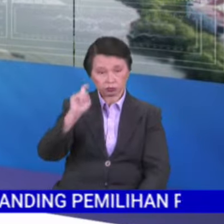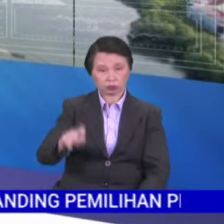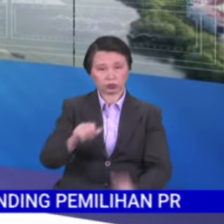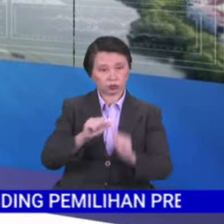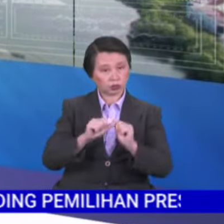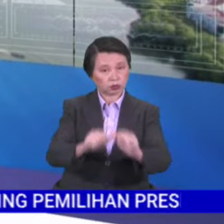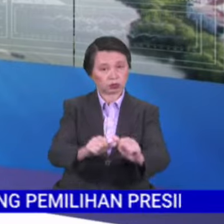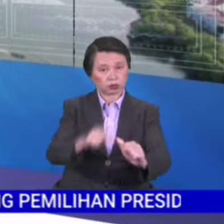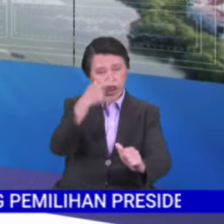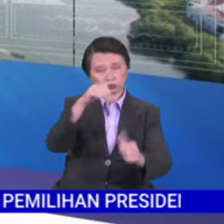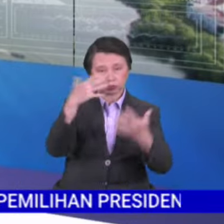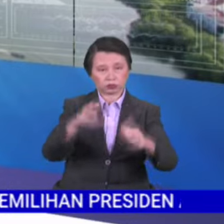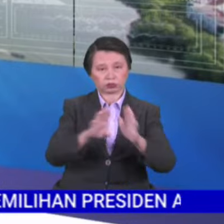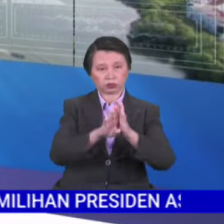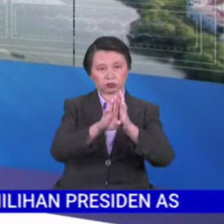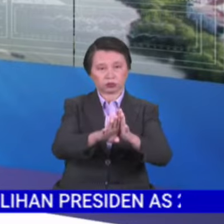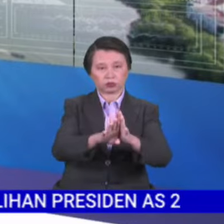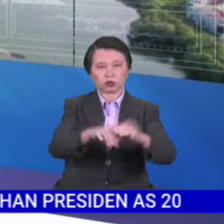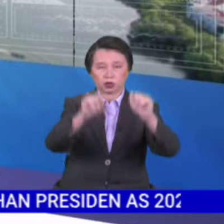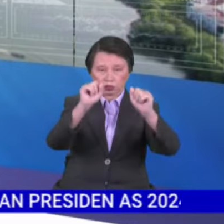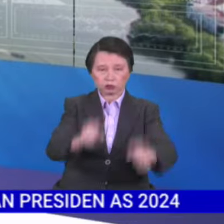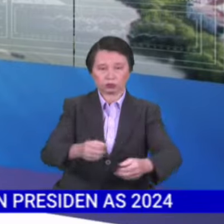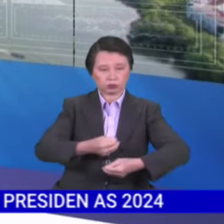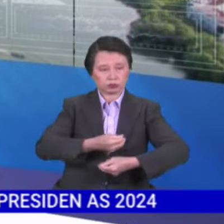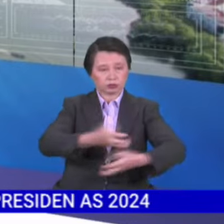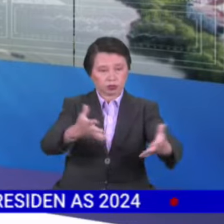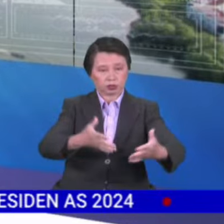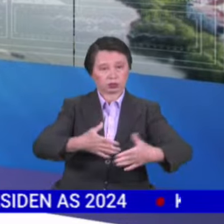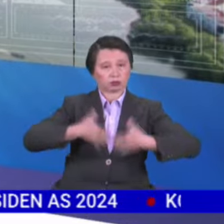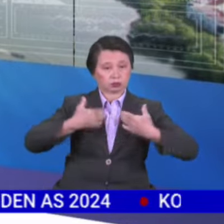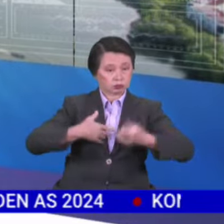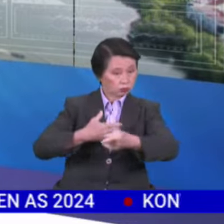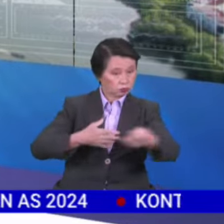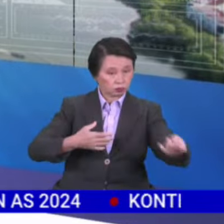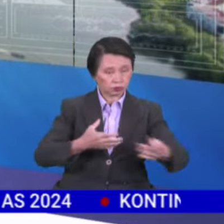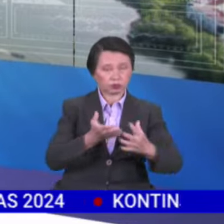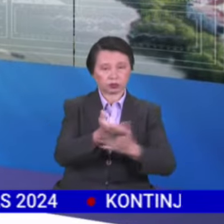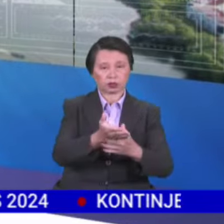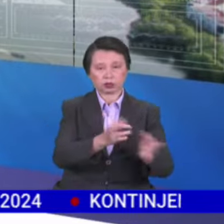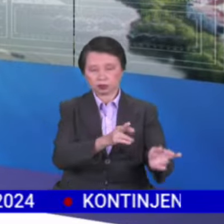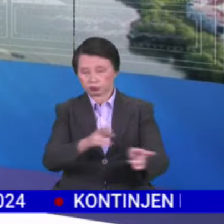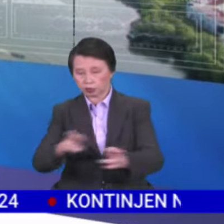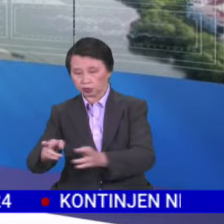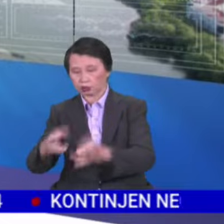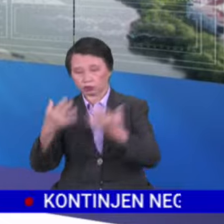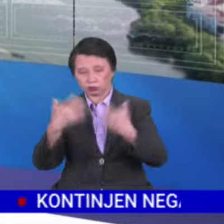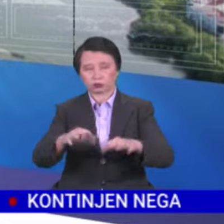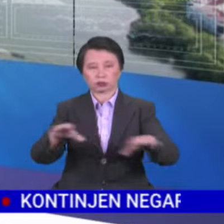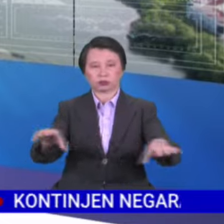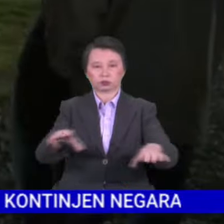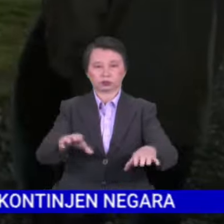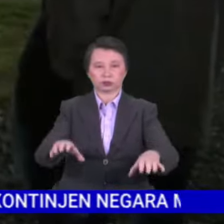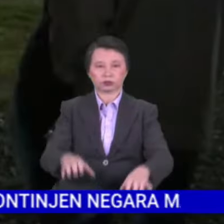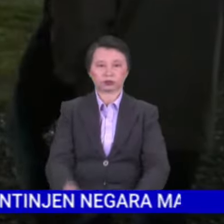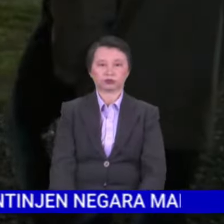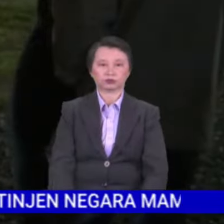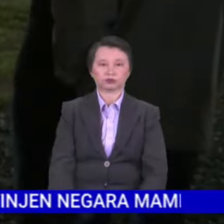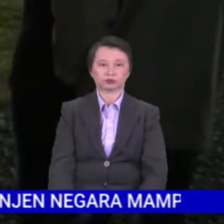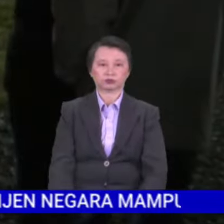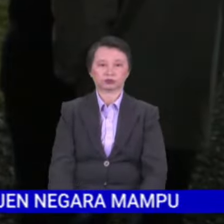dikekalkan kerana telah terbukti mampu memenuhi keperluan rakyat melalui perancangan yang telah dilakukan.